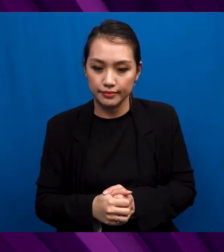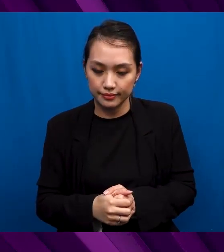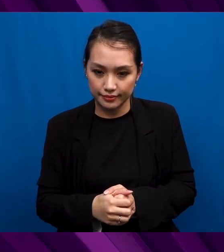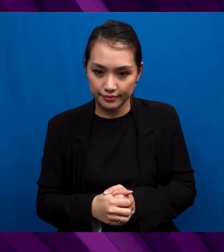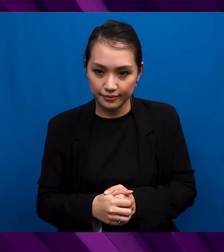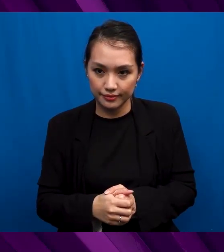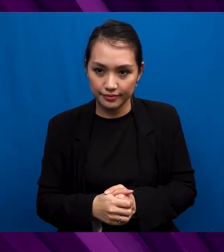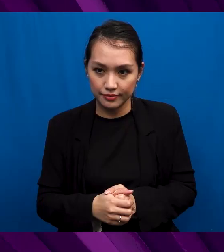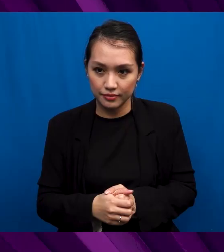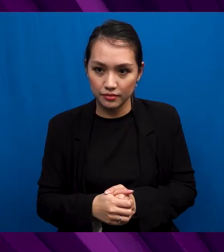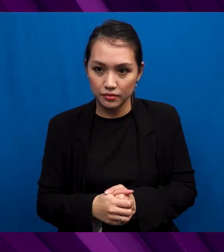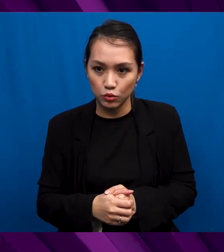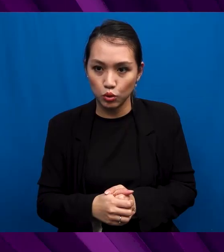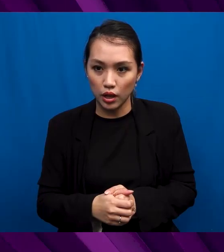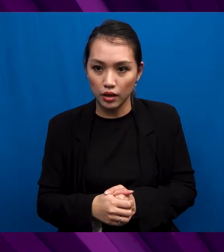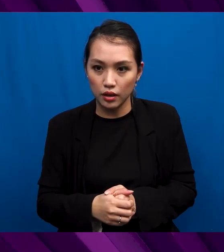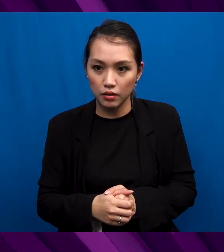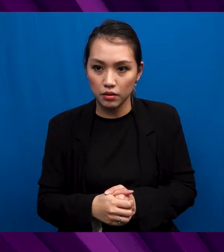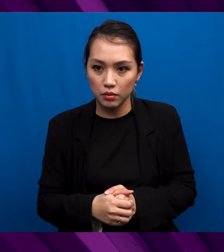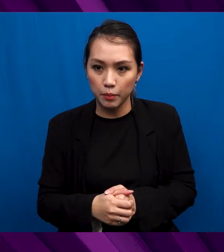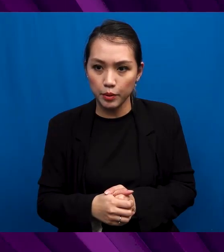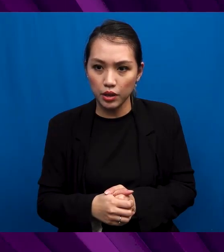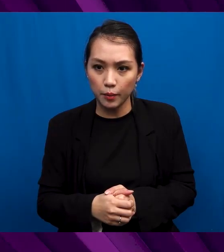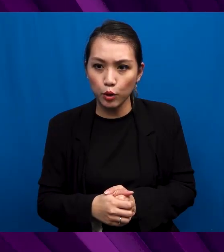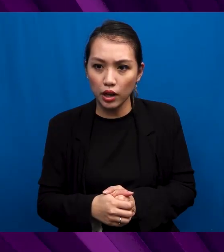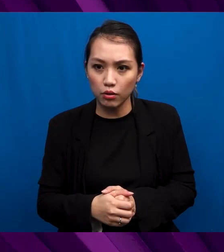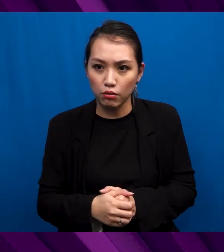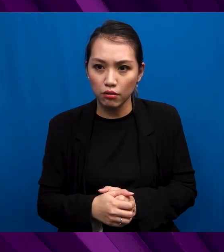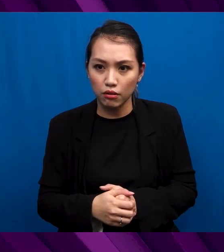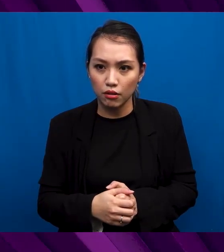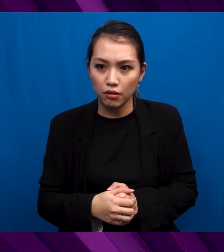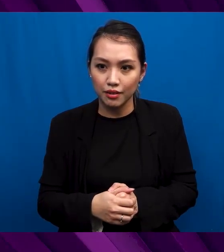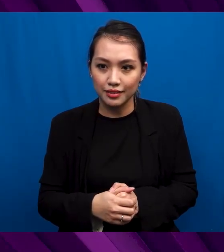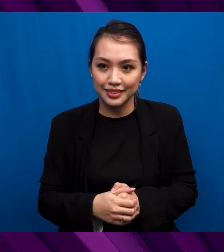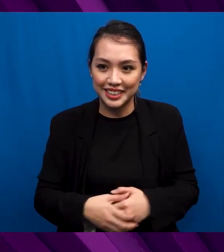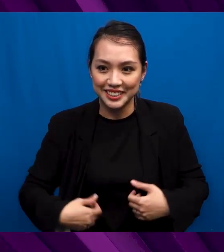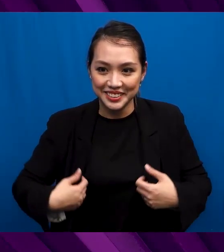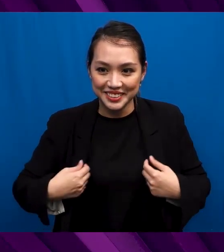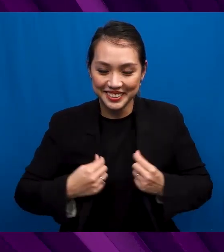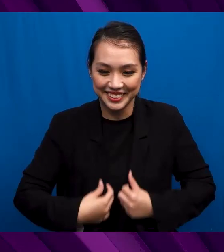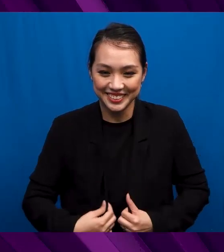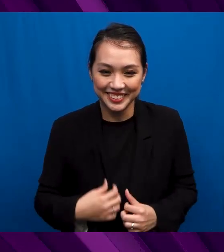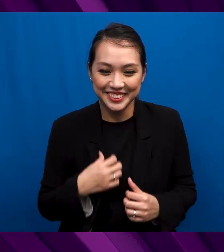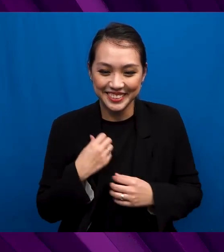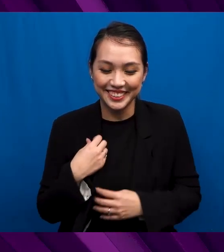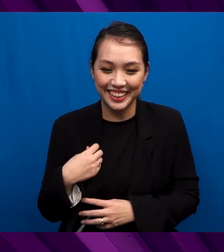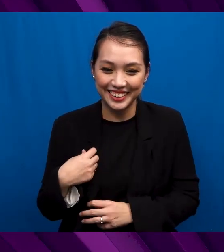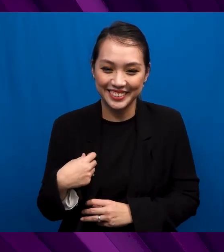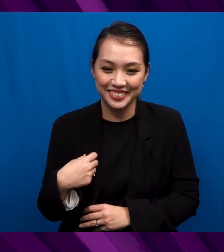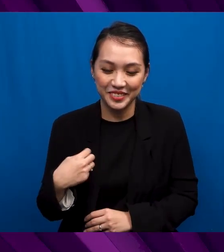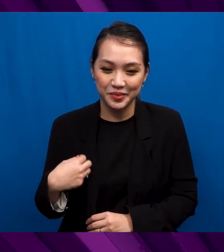Tahu nggak? Kalau Anda baca di Mazmur, nggak semua ditulis oleh Daud. Banyak orang mispersepsi, kira semua Mazmur itu Daud yang tulis.